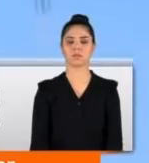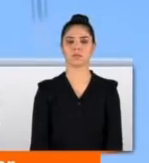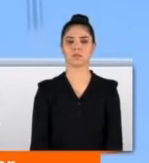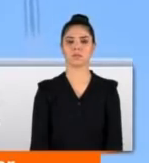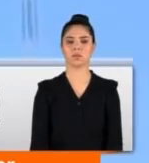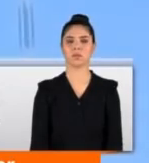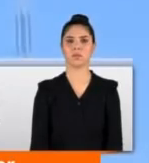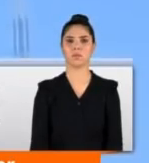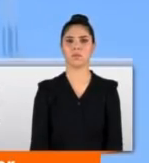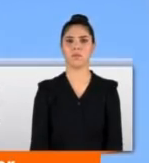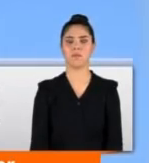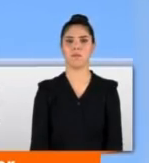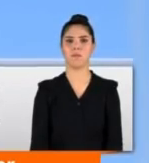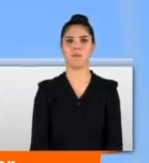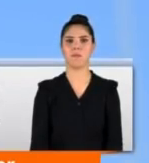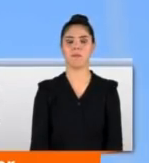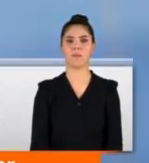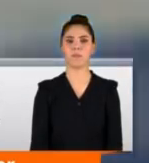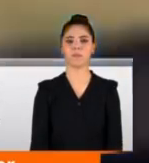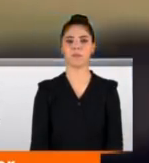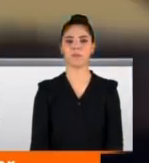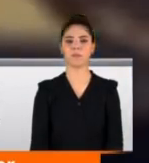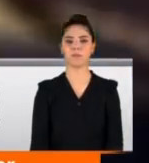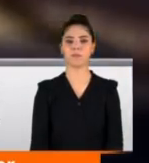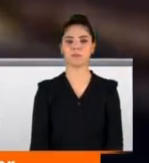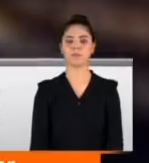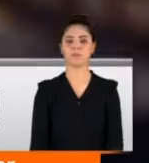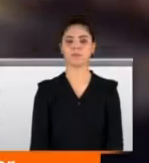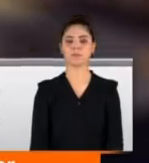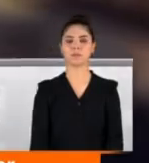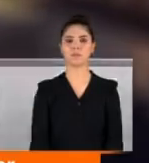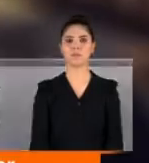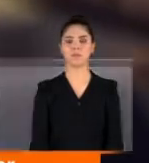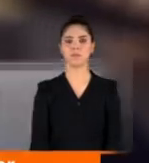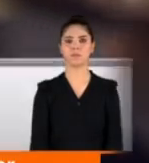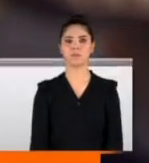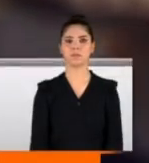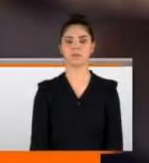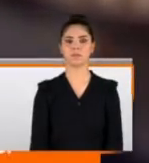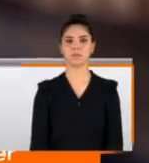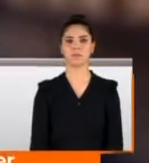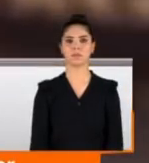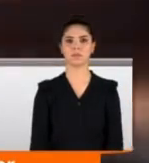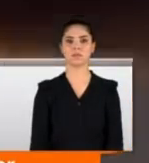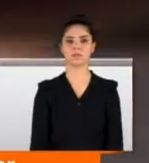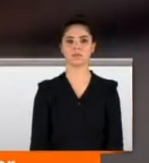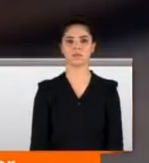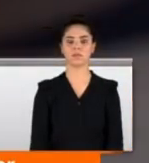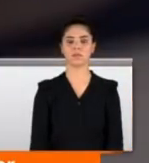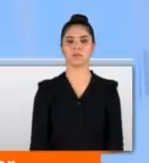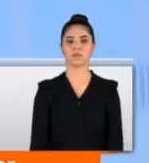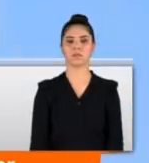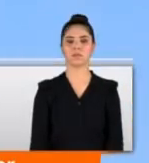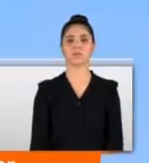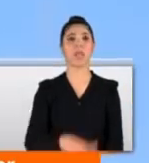go and grab this thing, go all the way to the top, right there in the middle. And jump